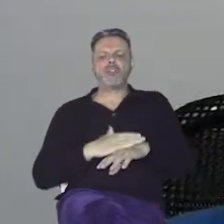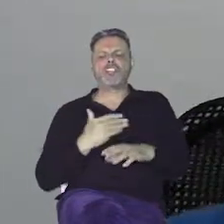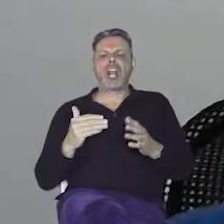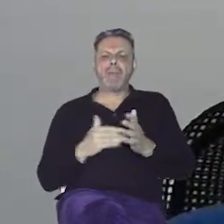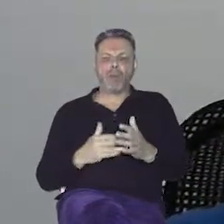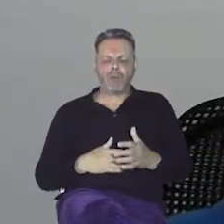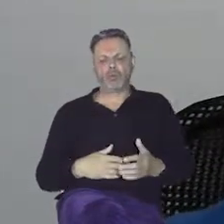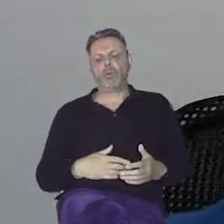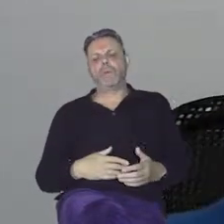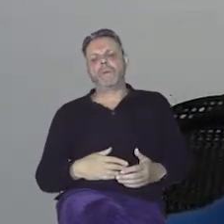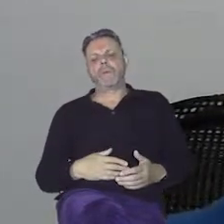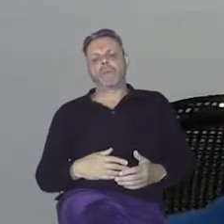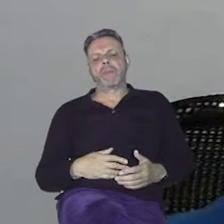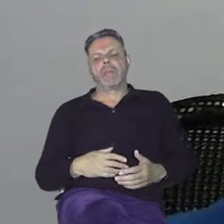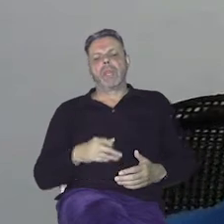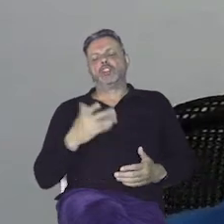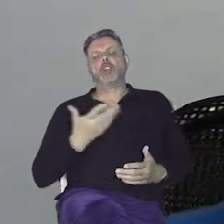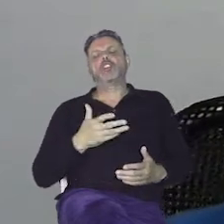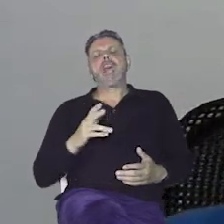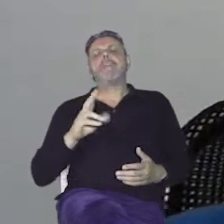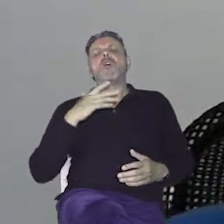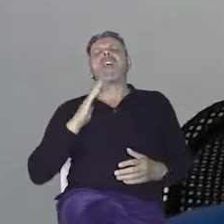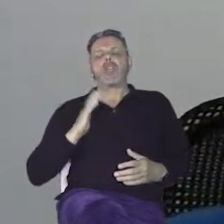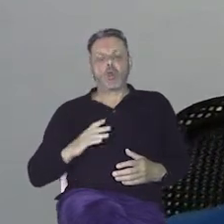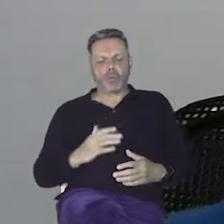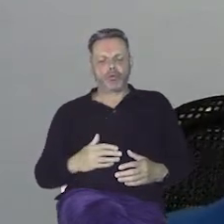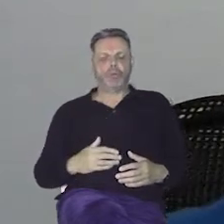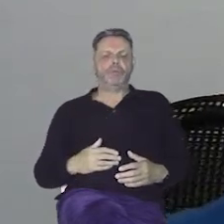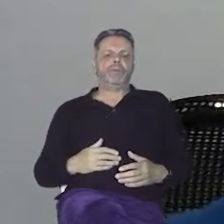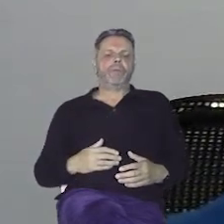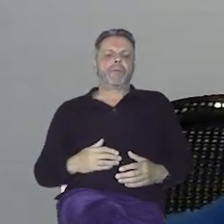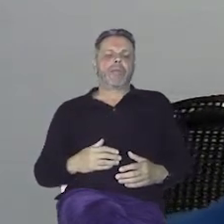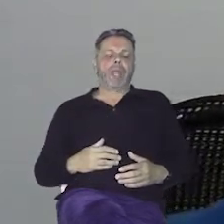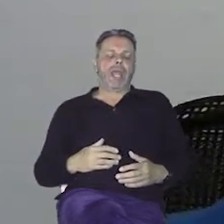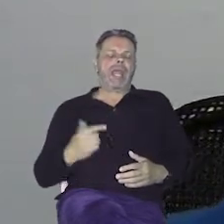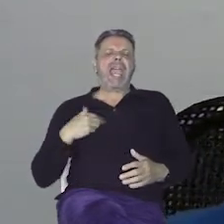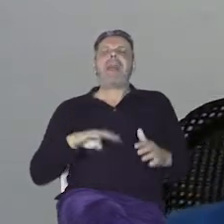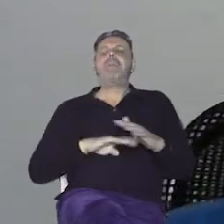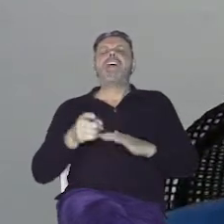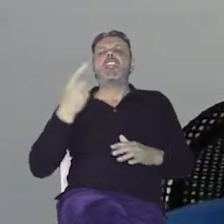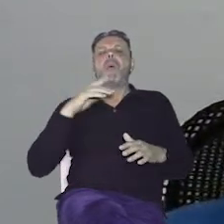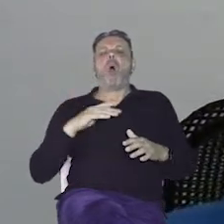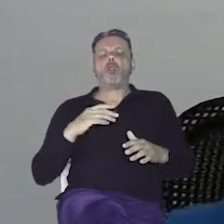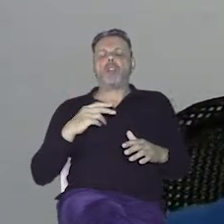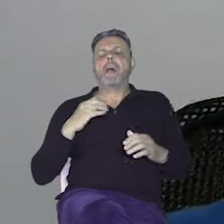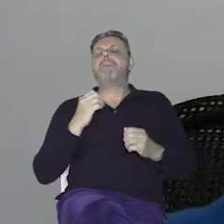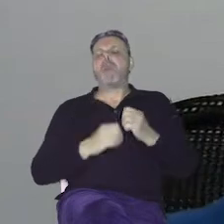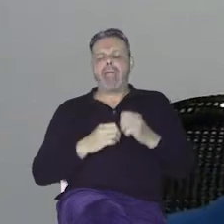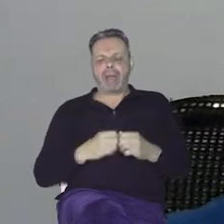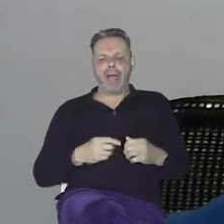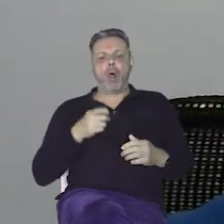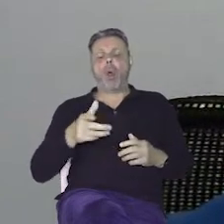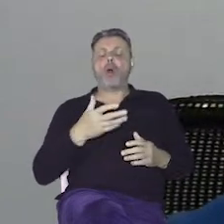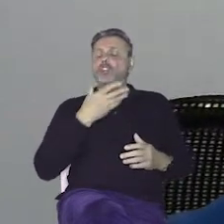ste gospođu pozvali, da ne bi bilo da bježimo od problema. Dovoljno dugo me znate da od problema ne bježim. Ono što ste